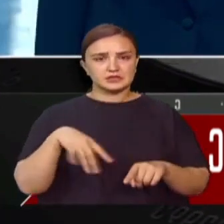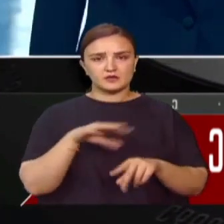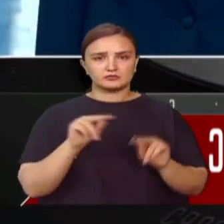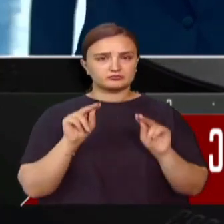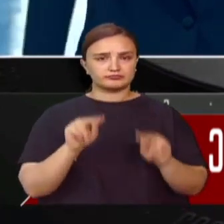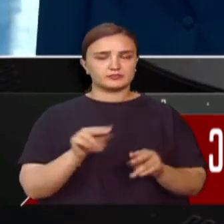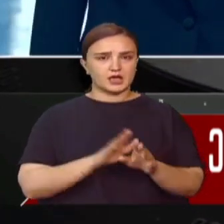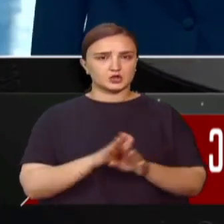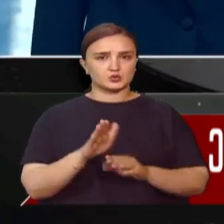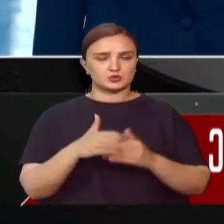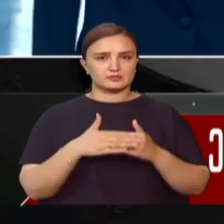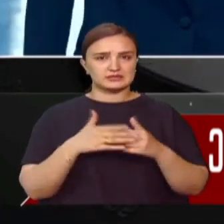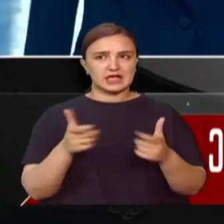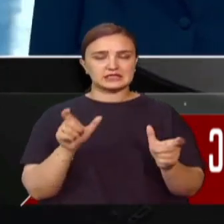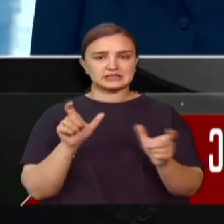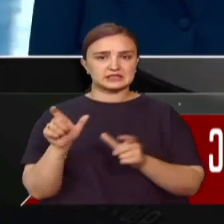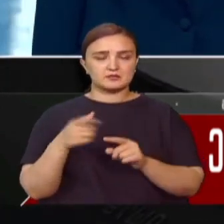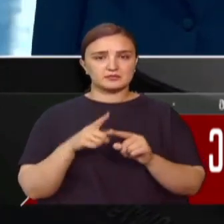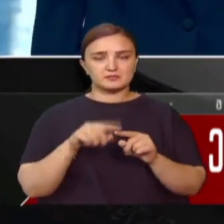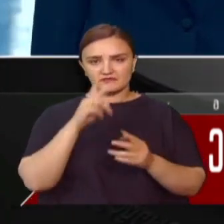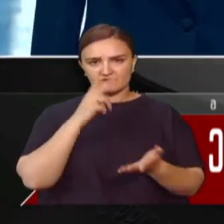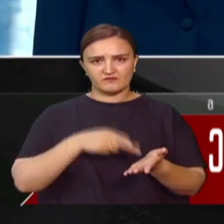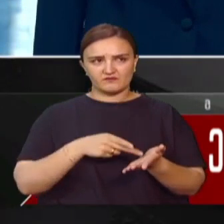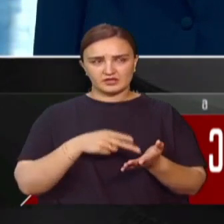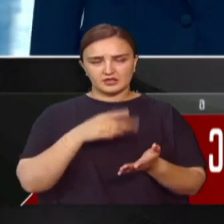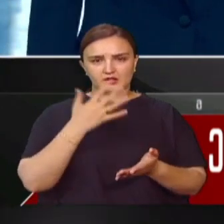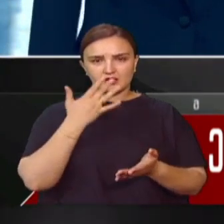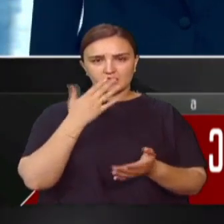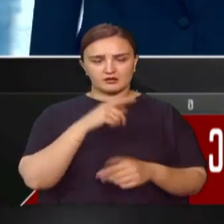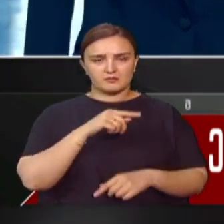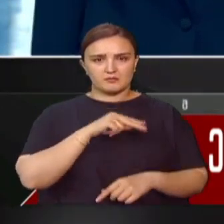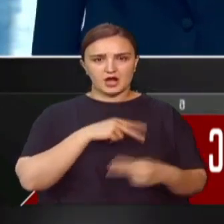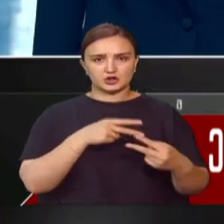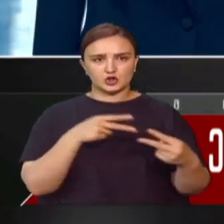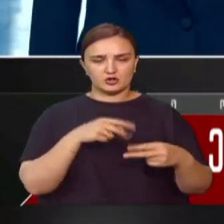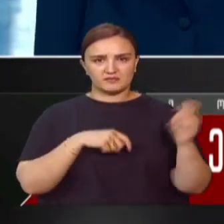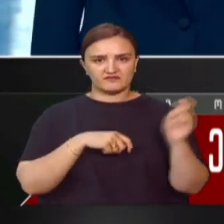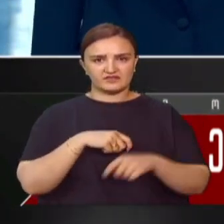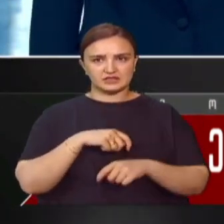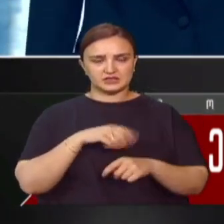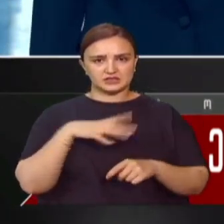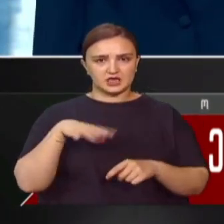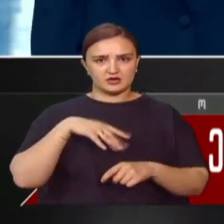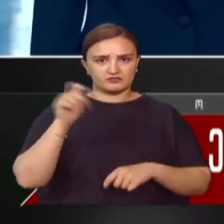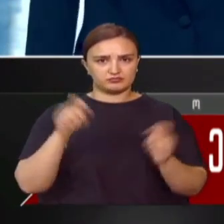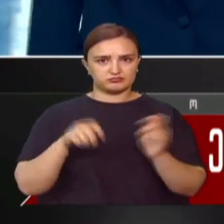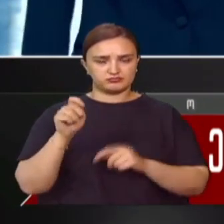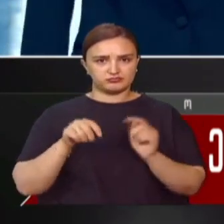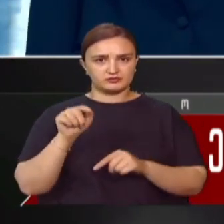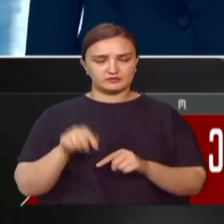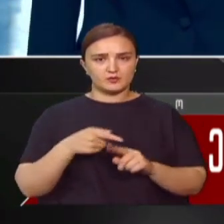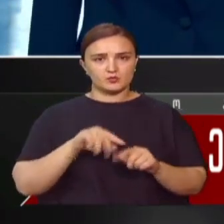ასრულებს სანქციებს და ამის დასტური არის უცხოელი პარტნიორების ვიზიტიც, რომლებიც რამდენიმე კვირის წინ იმყოფებოდნენ საქართველოში და რომლებიც